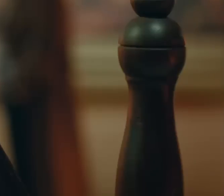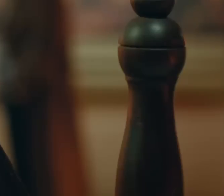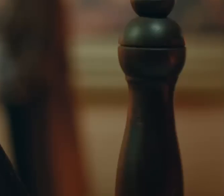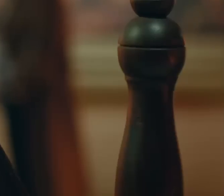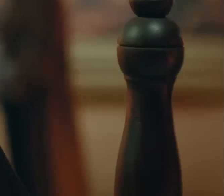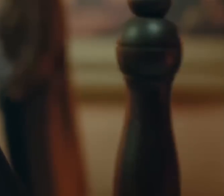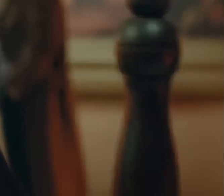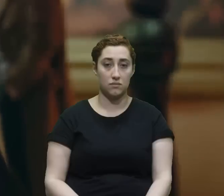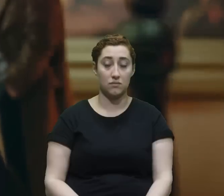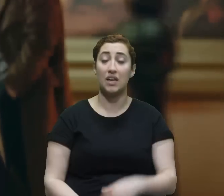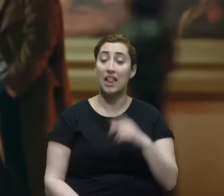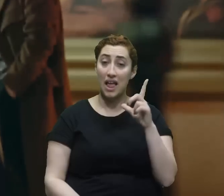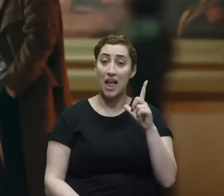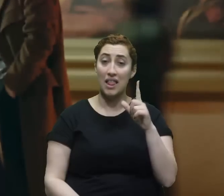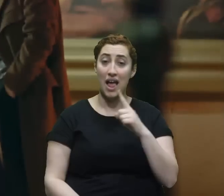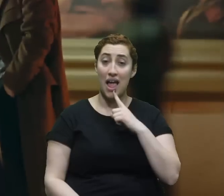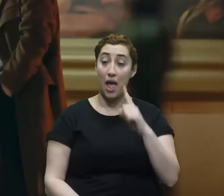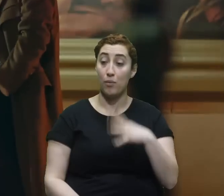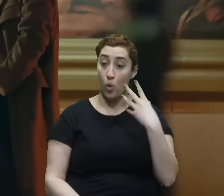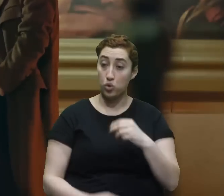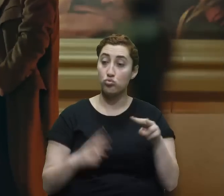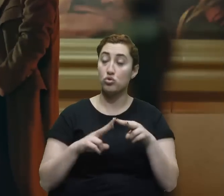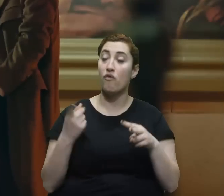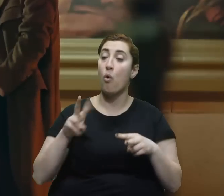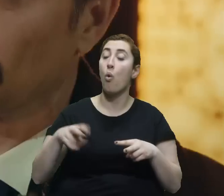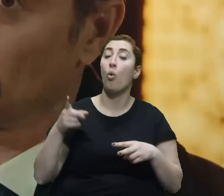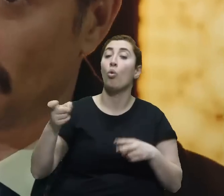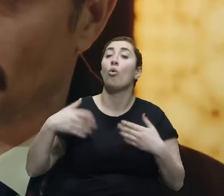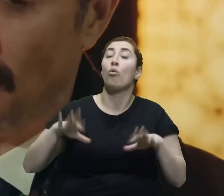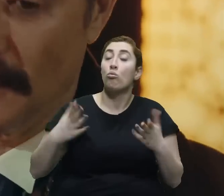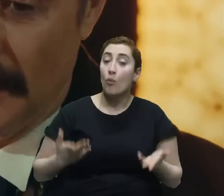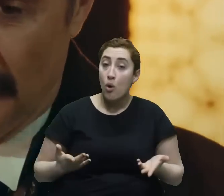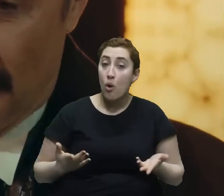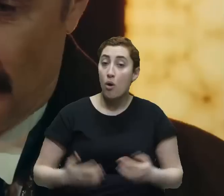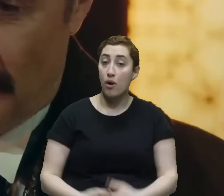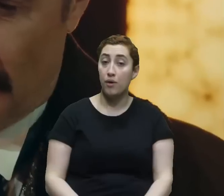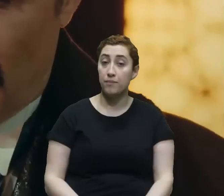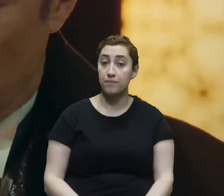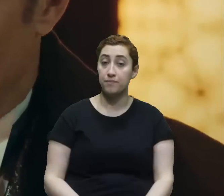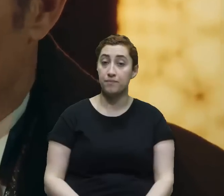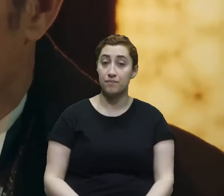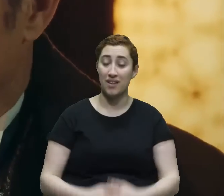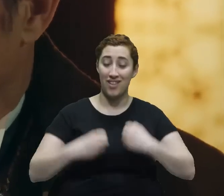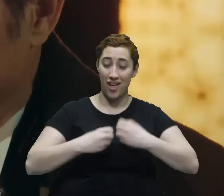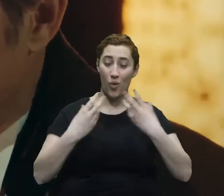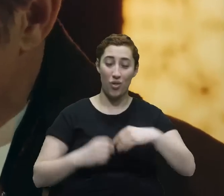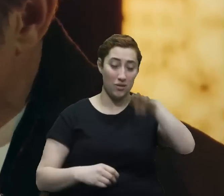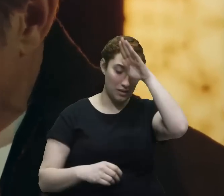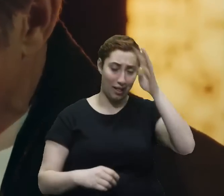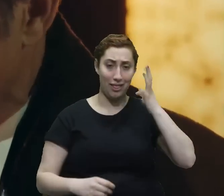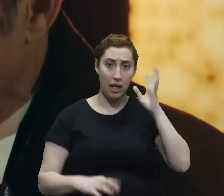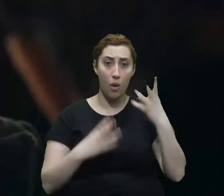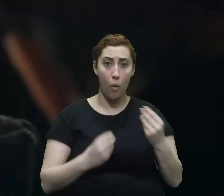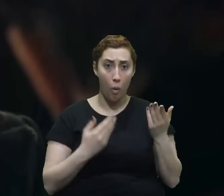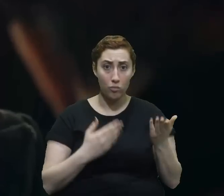Yüce Meclis. Leyla emir almışken Mustafa'yı öldürmüyor. Cemil karşısında. Tahta çıkan sultan